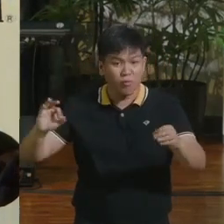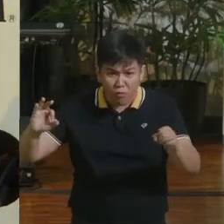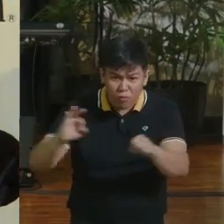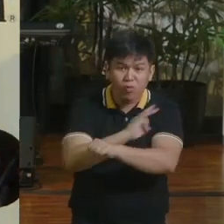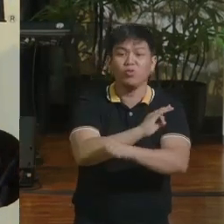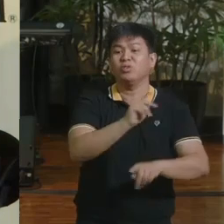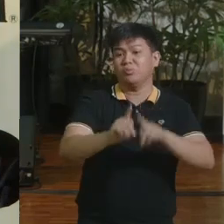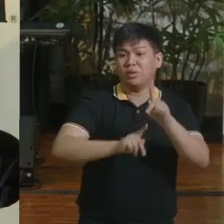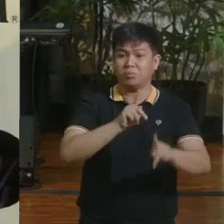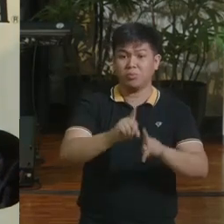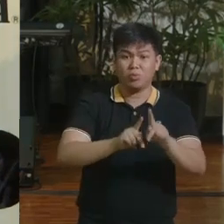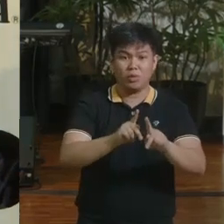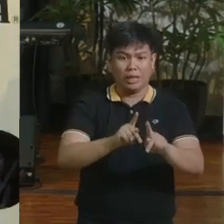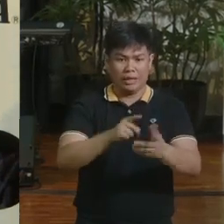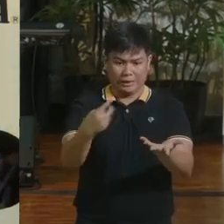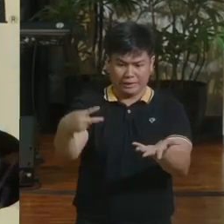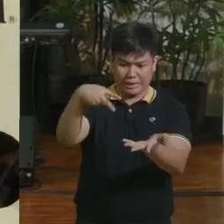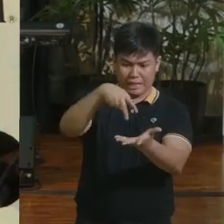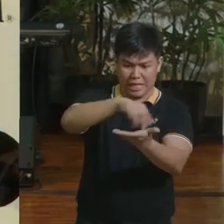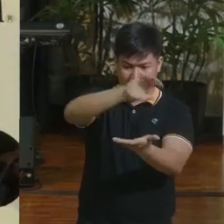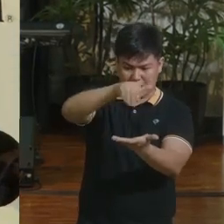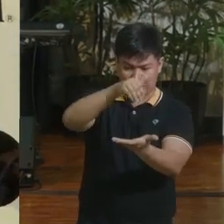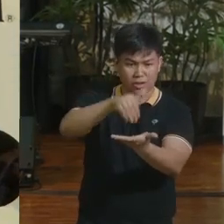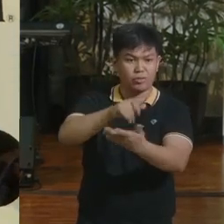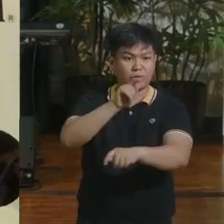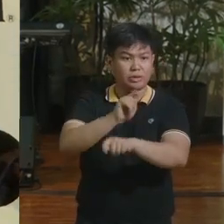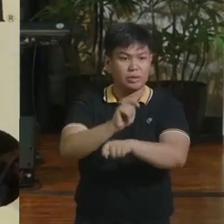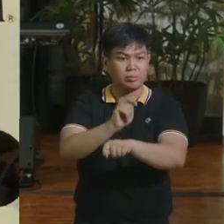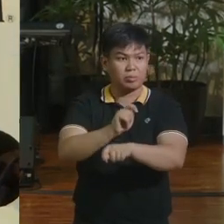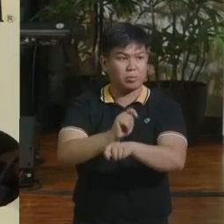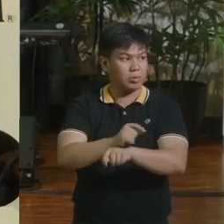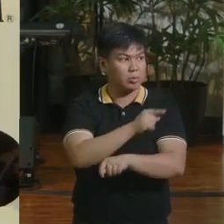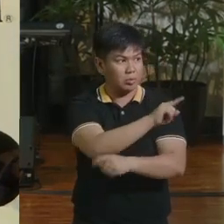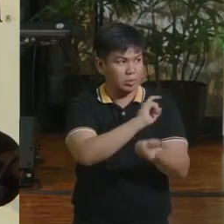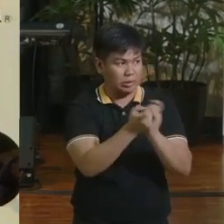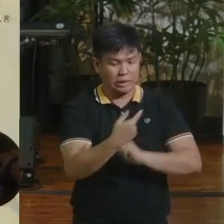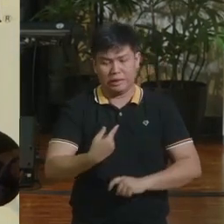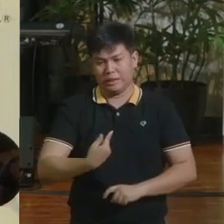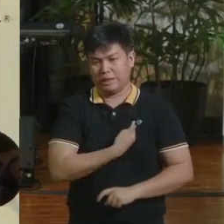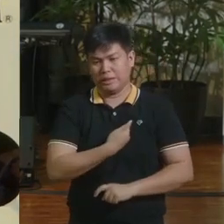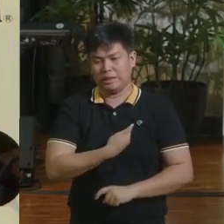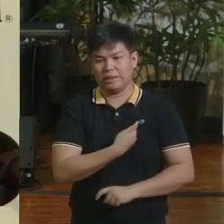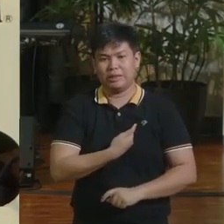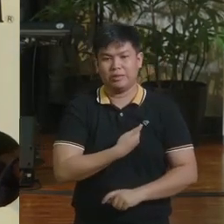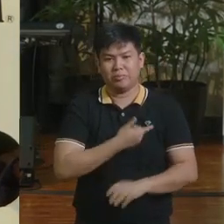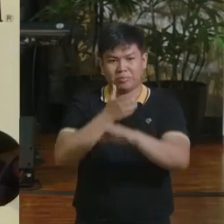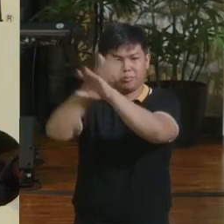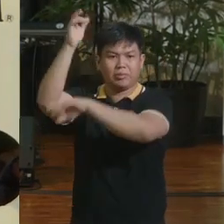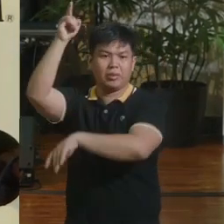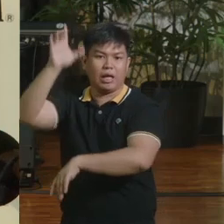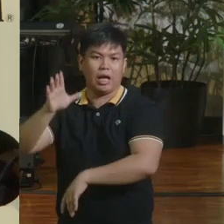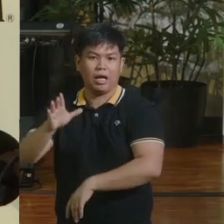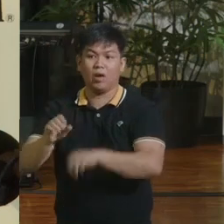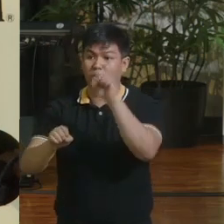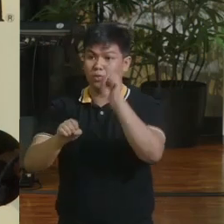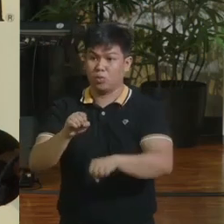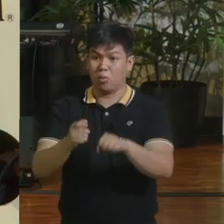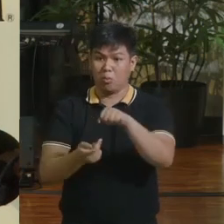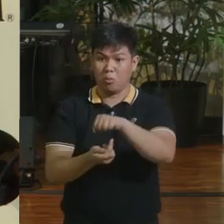pinaniniwalaan nila, sila ay naging guilty of blasphemy. At sila ay